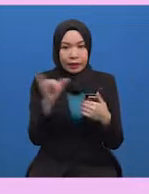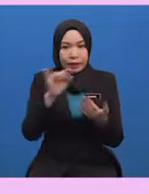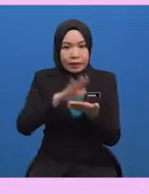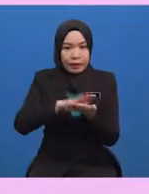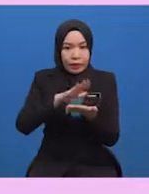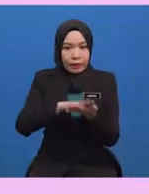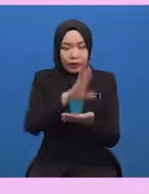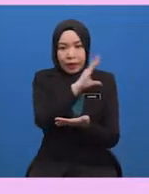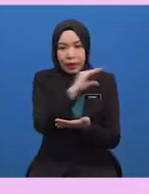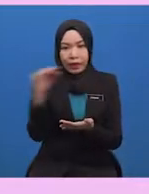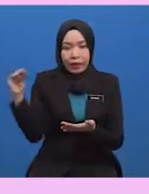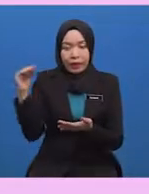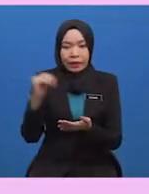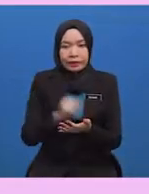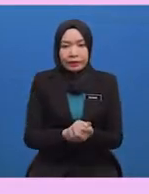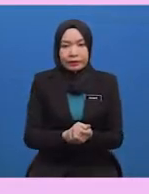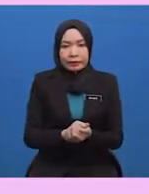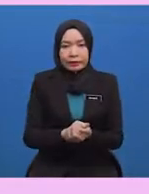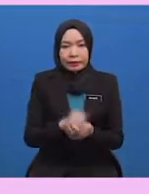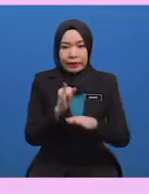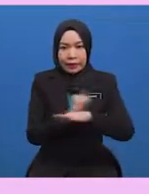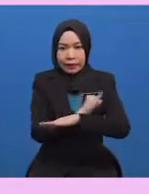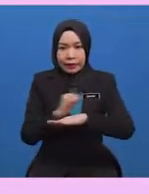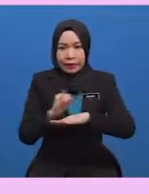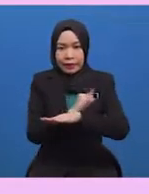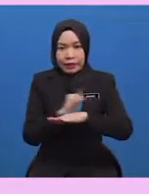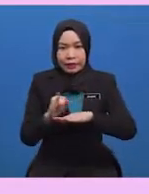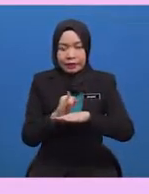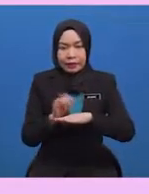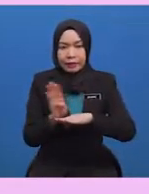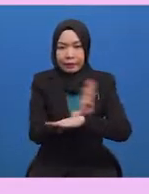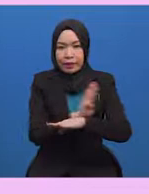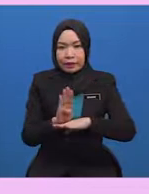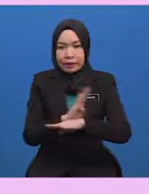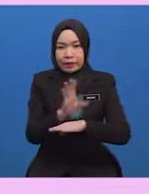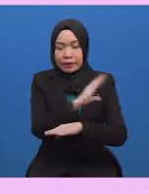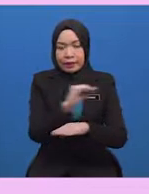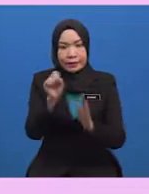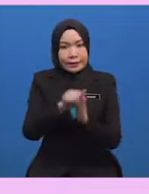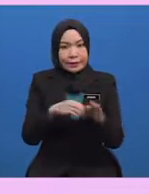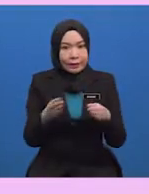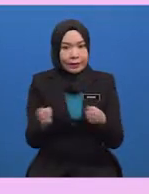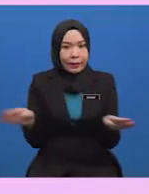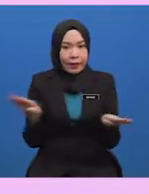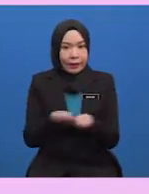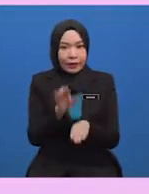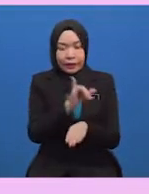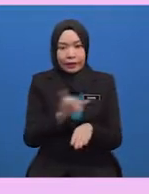kemudahan infrastruktur asas, industri, perniagaan dan sebagainya ke kawasan